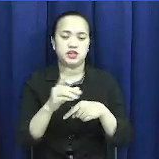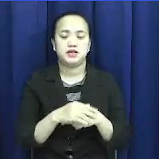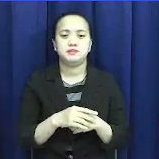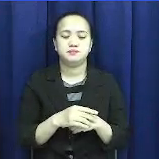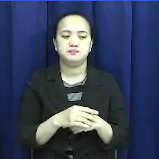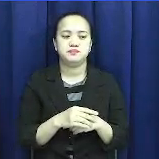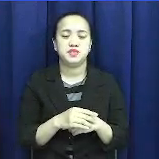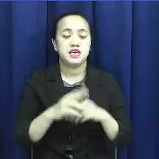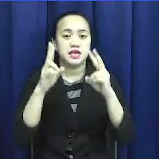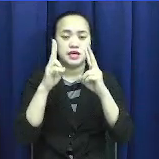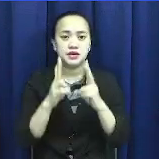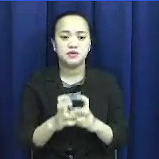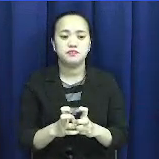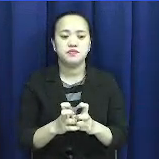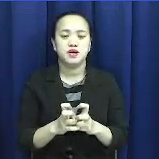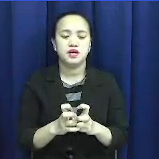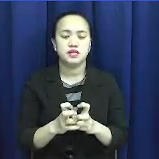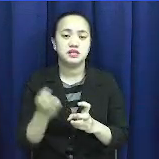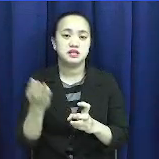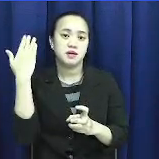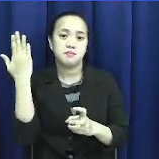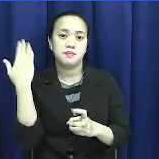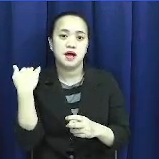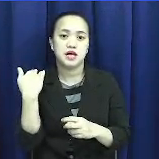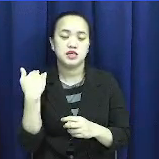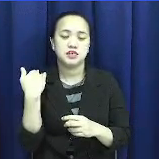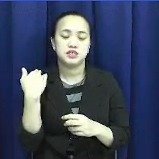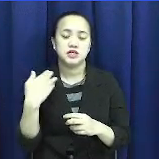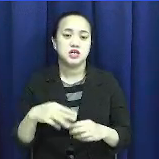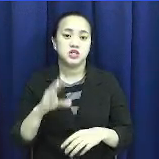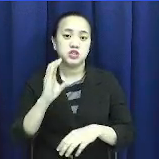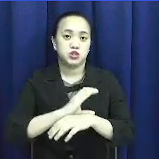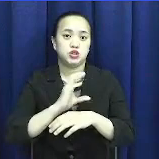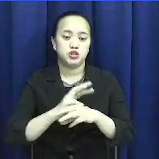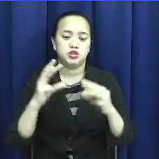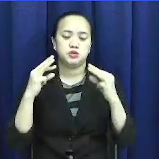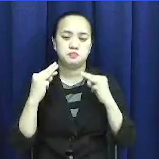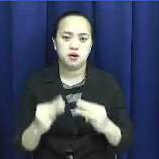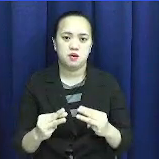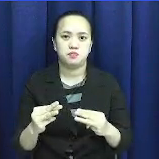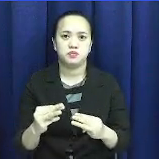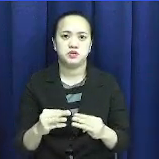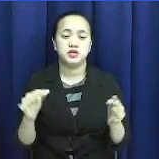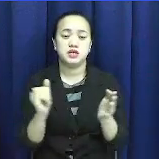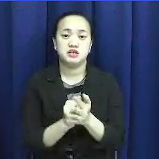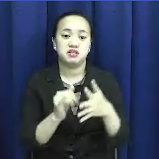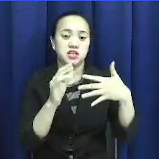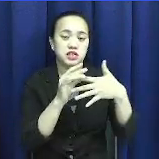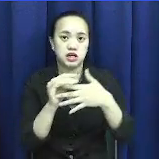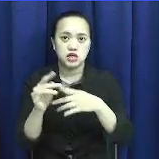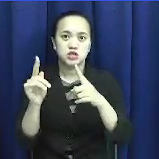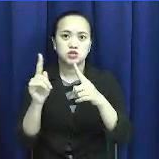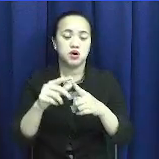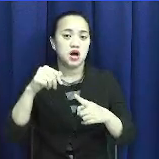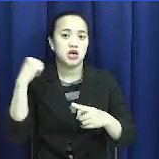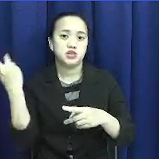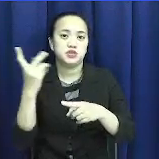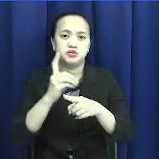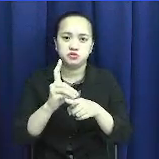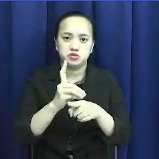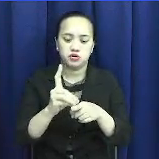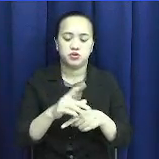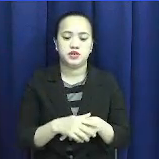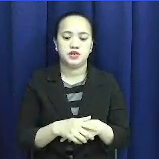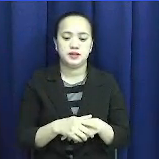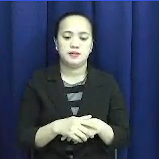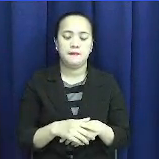na sa simbahan ay nadadala pa ng mga bagong katuruan po na ito. Ano po? Yun ay isa